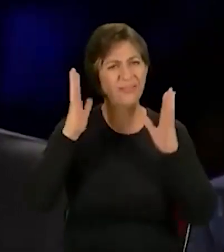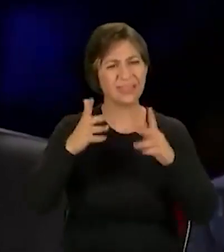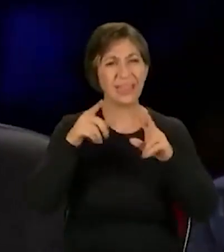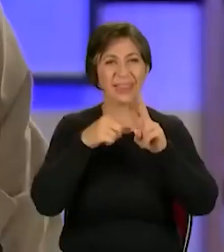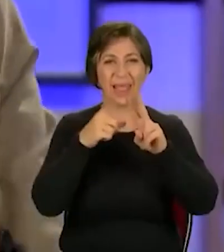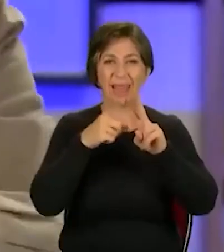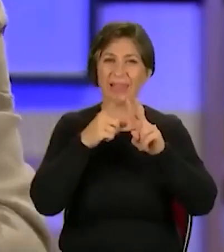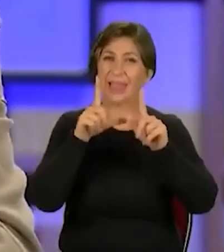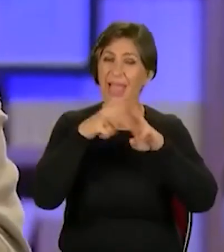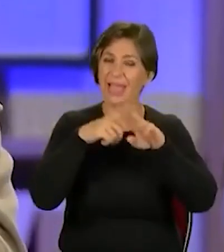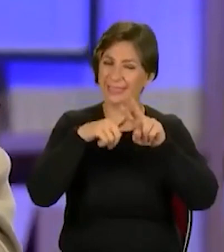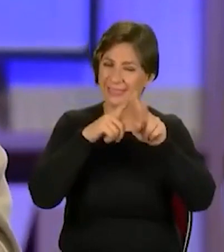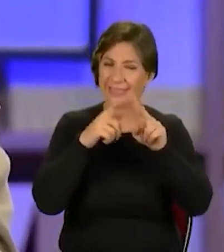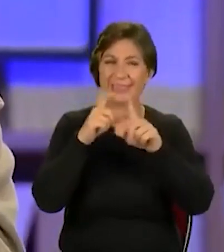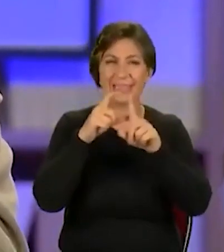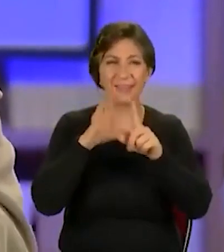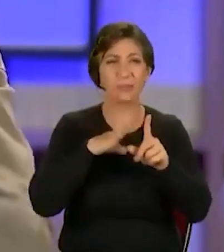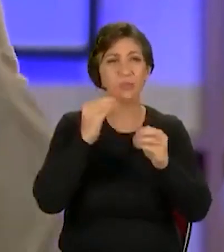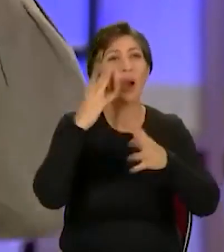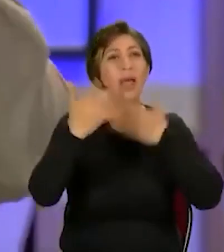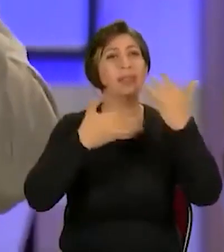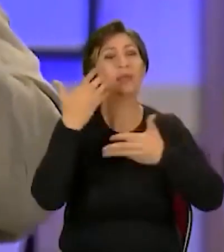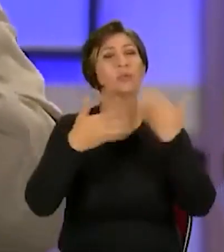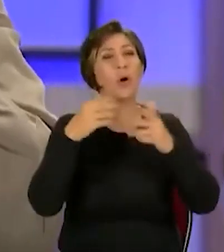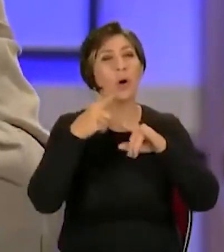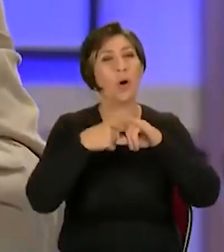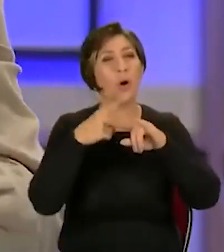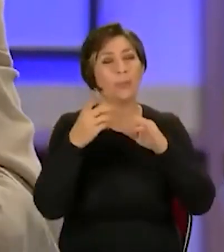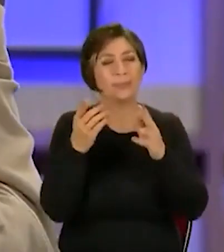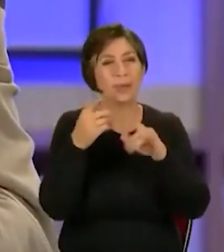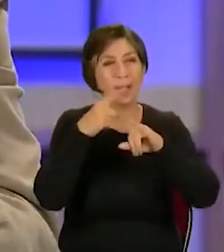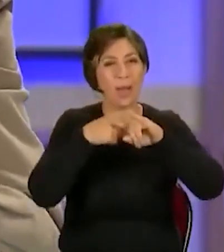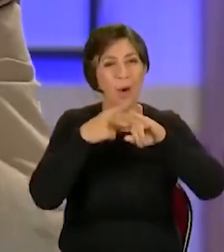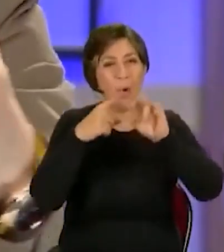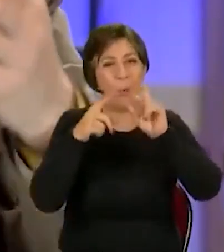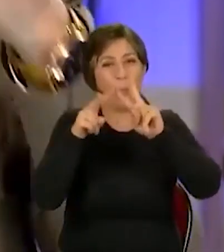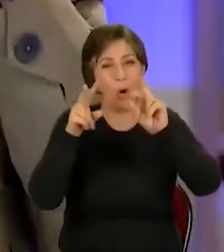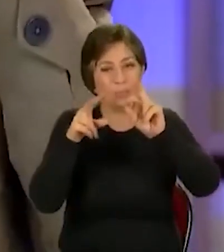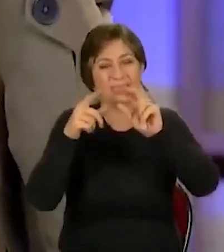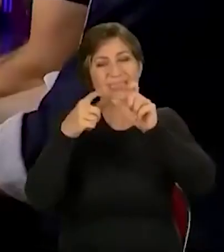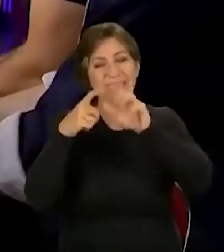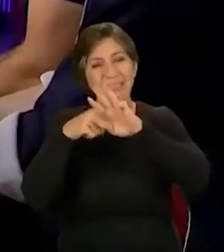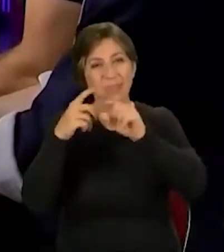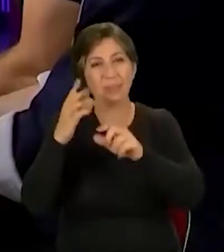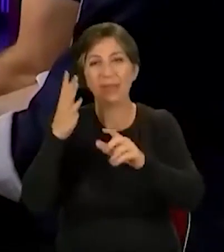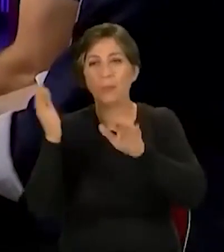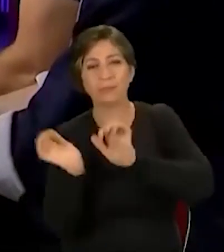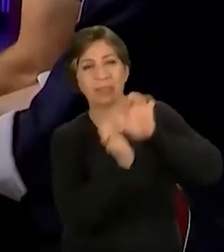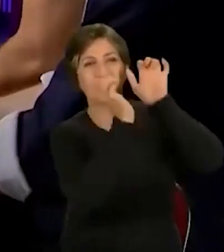Neandertal geni var. Bir de şu çok anlatılmıyor mu? Homo sapienslerin Neandertallere bir kelek